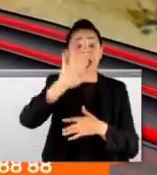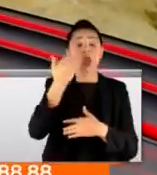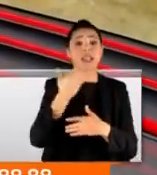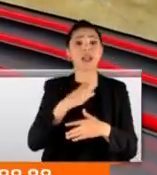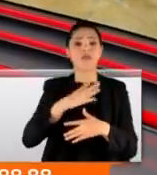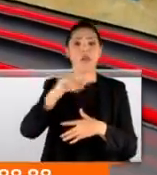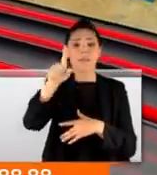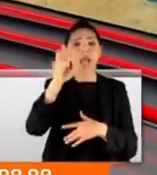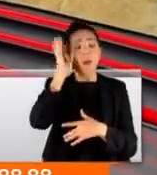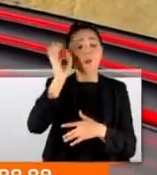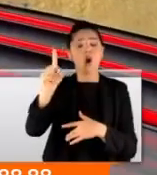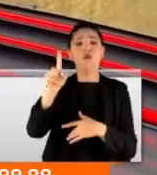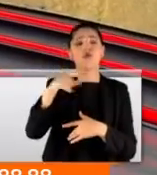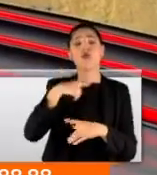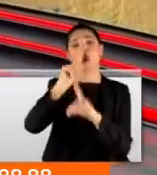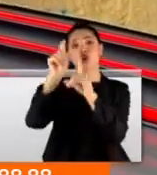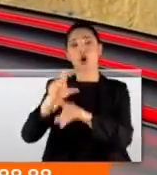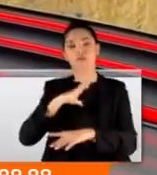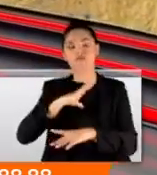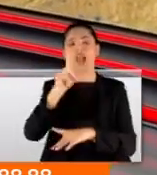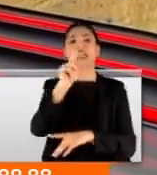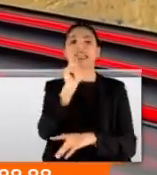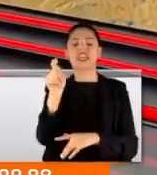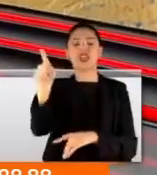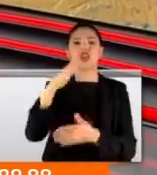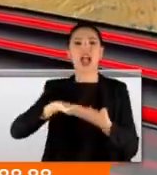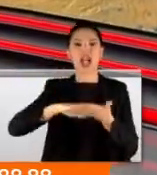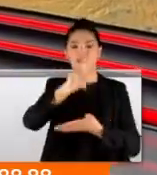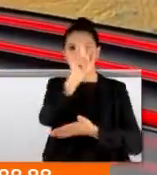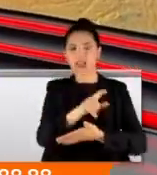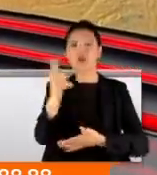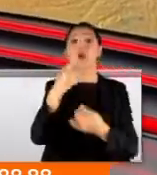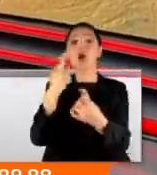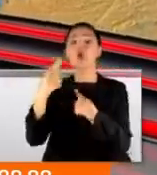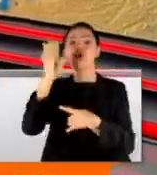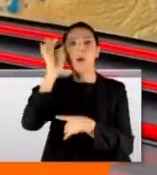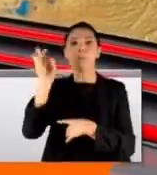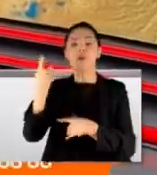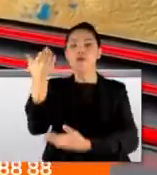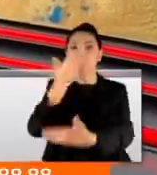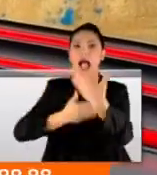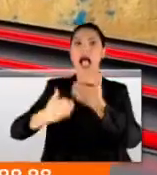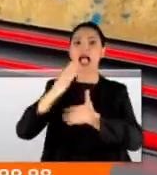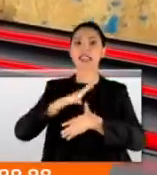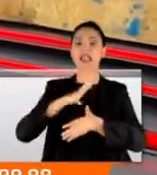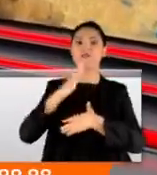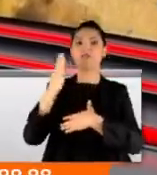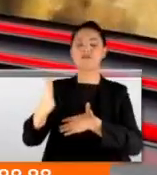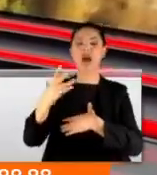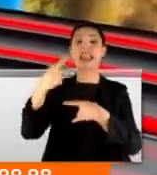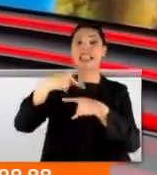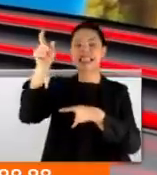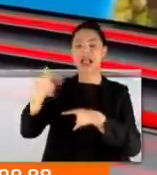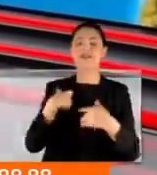de hocamız olacak bu akşam, soracağız. Işıl Açıkel konuşacak onunla da. Profesör Doktor Ziyaddin Çakır